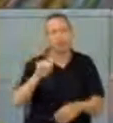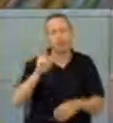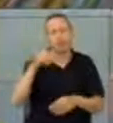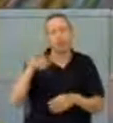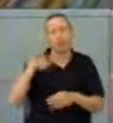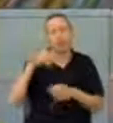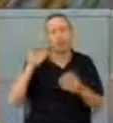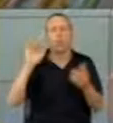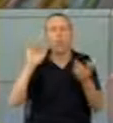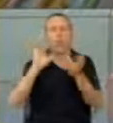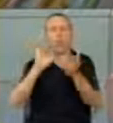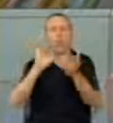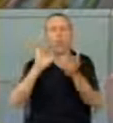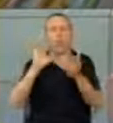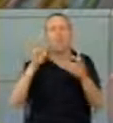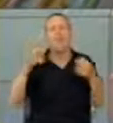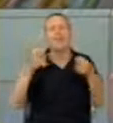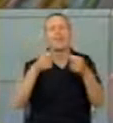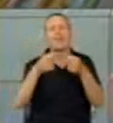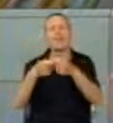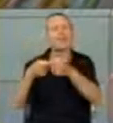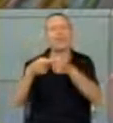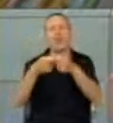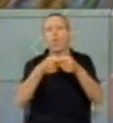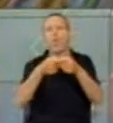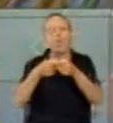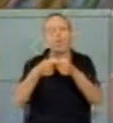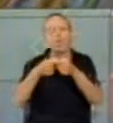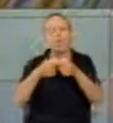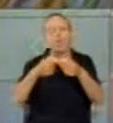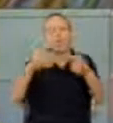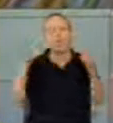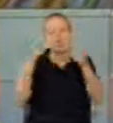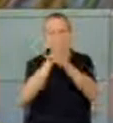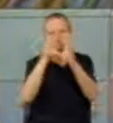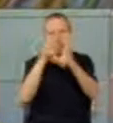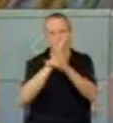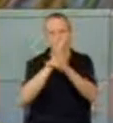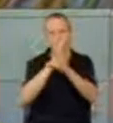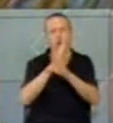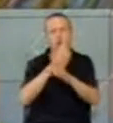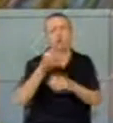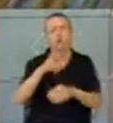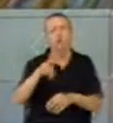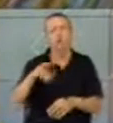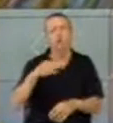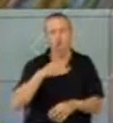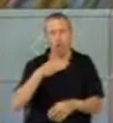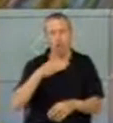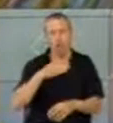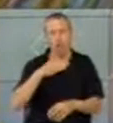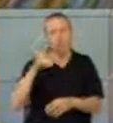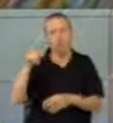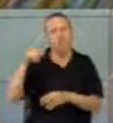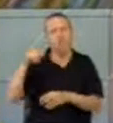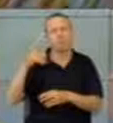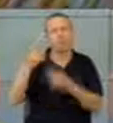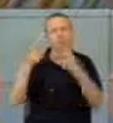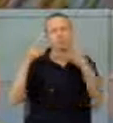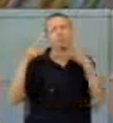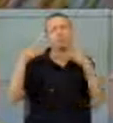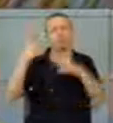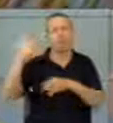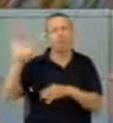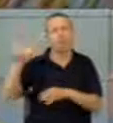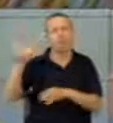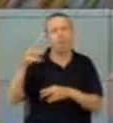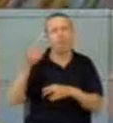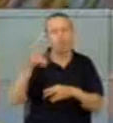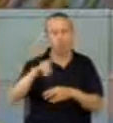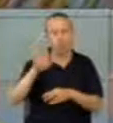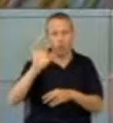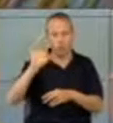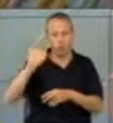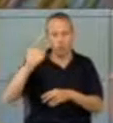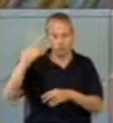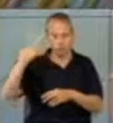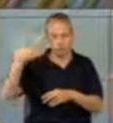ארגון טרור, שההרוגים שלנו חלילה הם נכס מבחינתו, וההרוגים שלו הם נכס